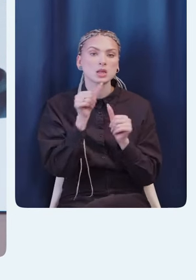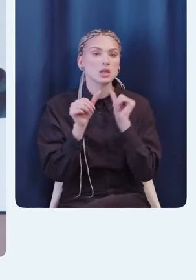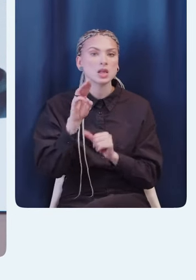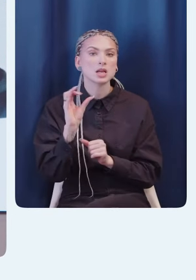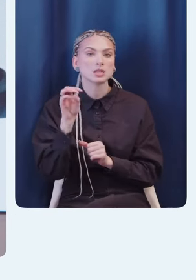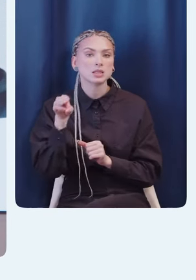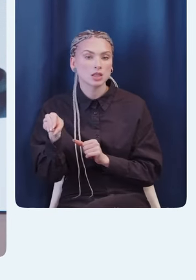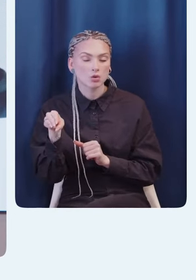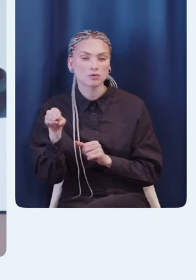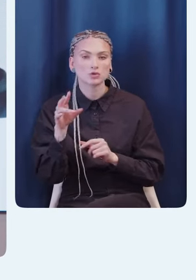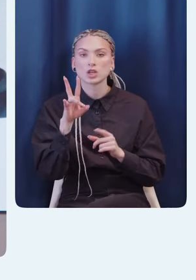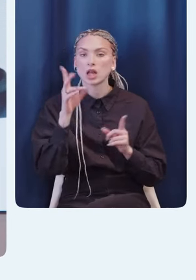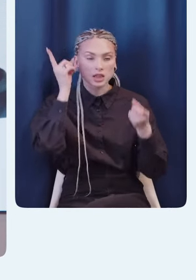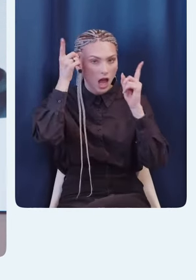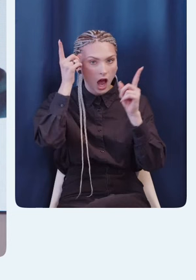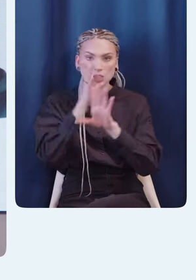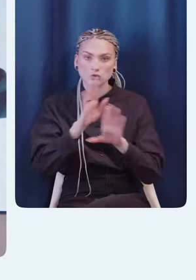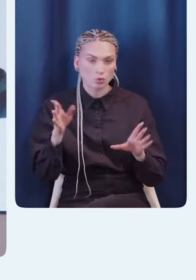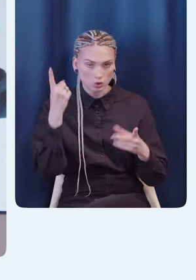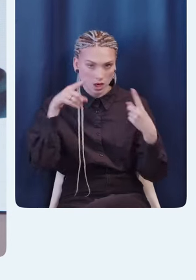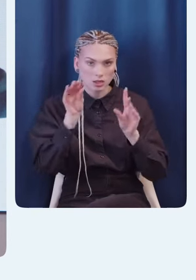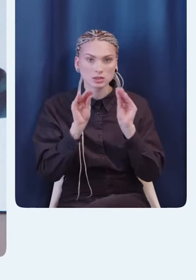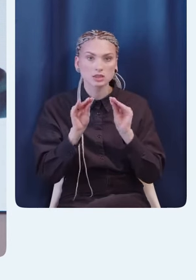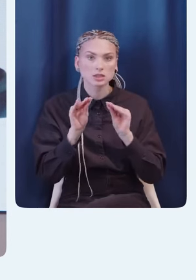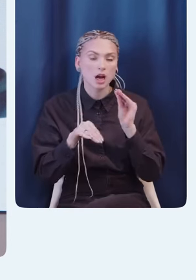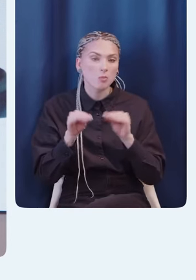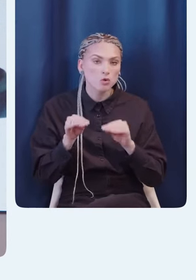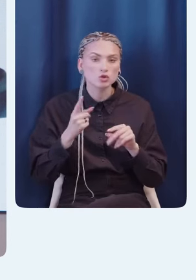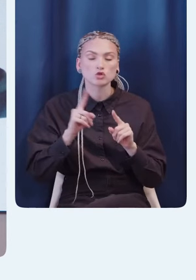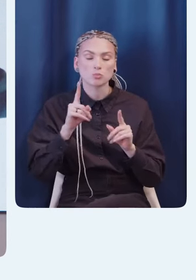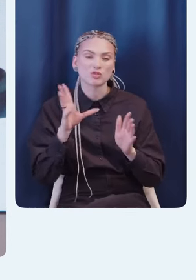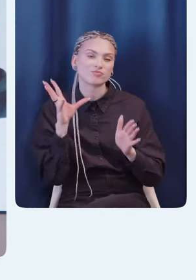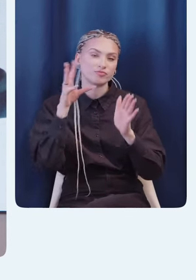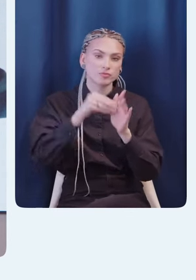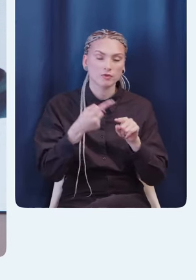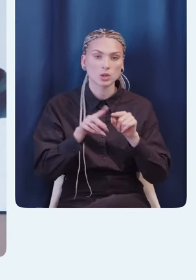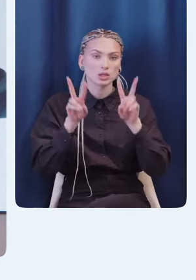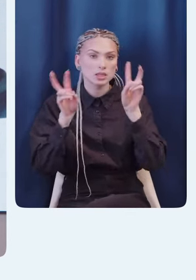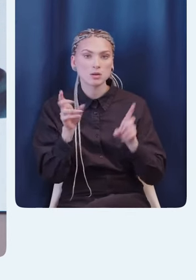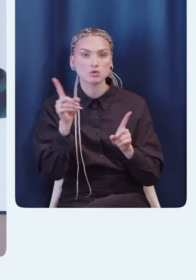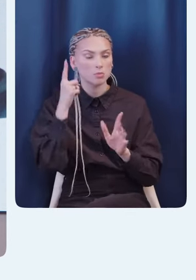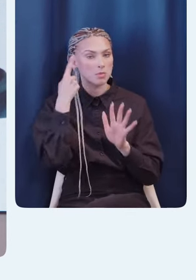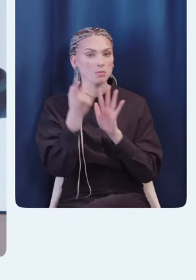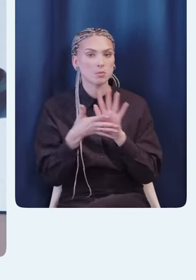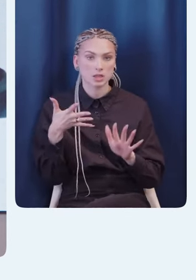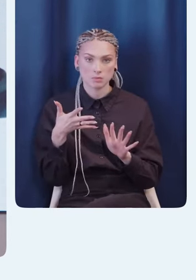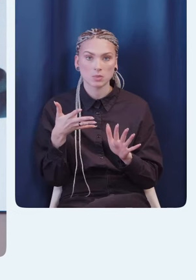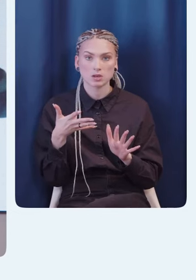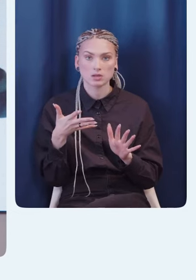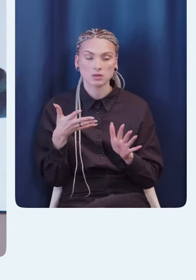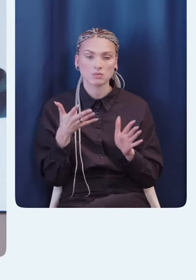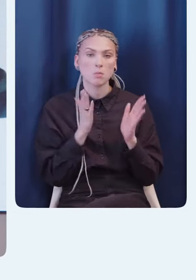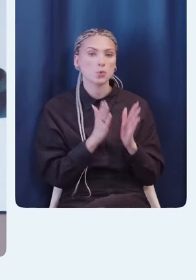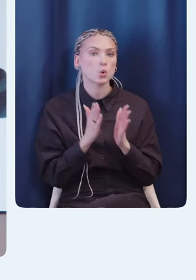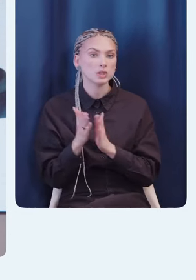например, не Android-разработчикам, для того, чтобы влиться в эту тему и хоть как-то уже понимать ну,